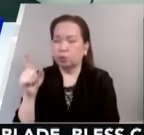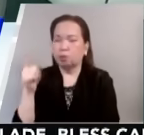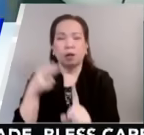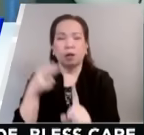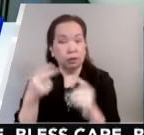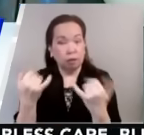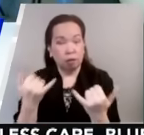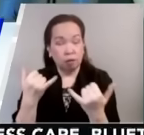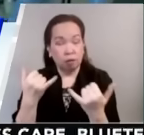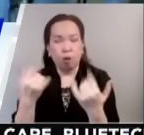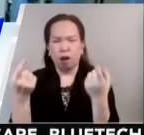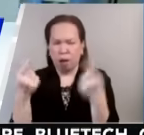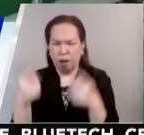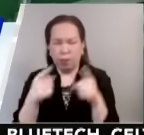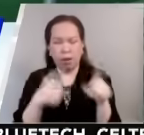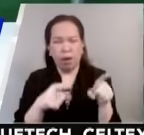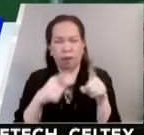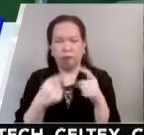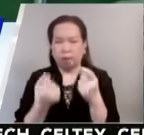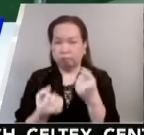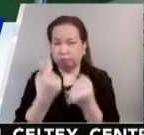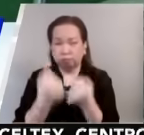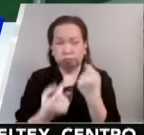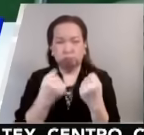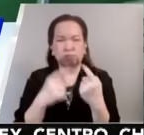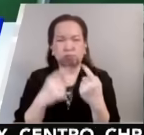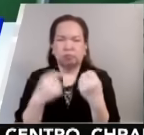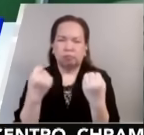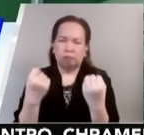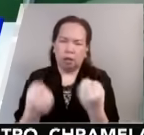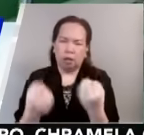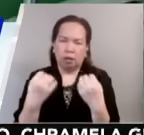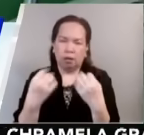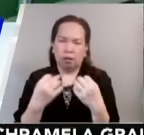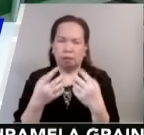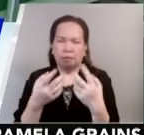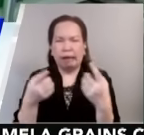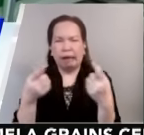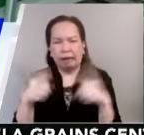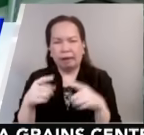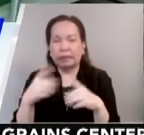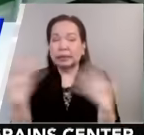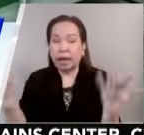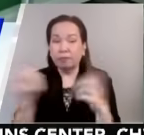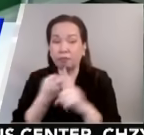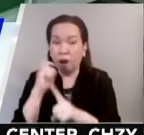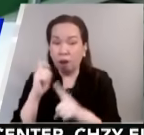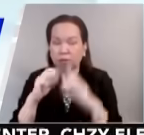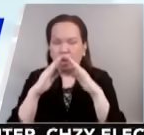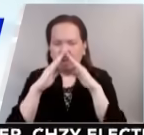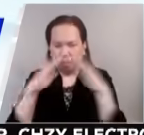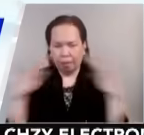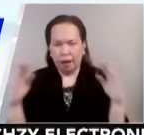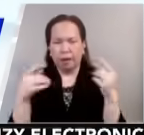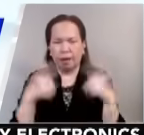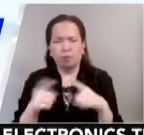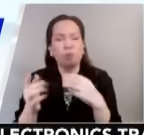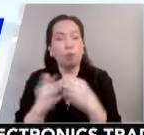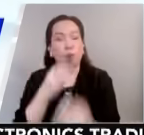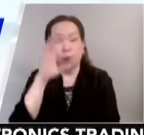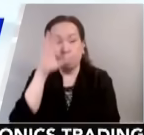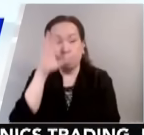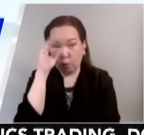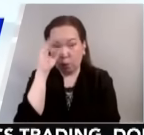firecracker related injuries napuruhan sa bahay ang mga biktima karamihan mga lalaki at mga